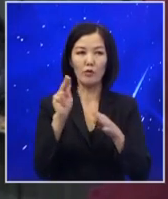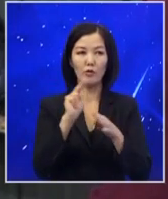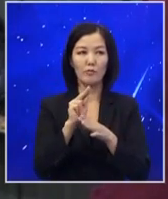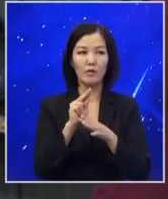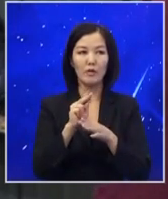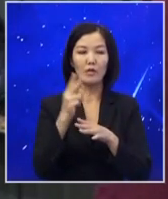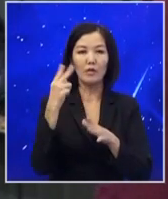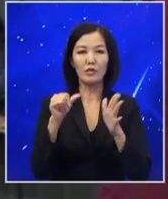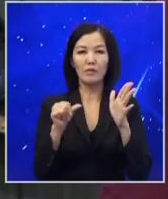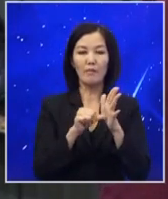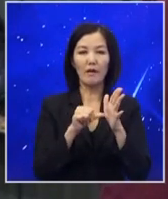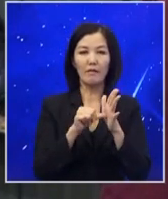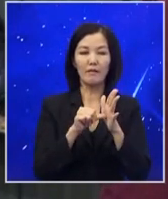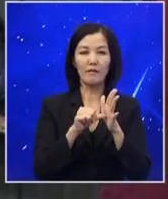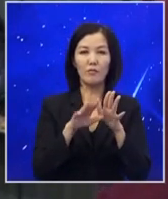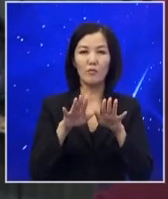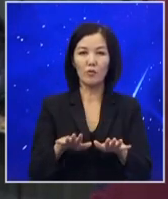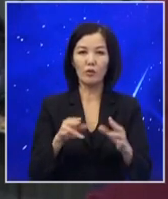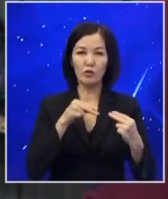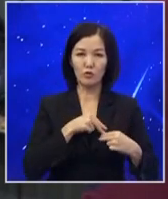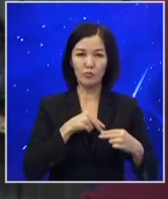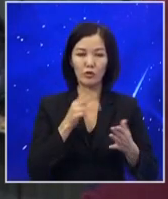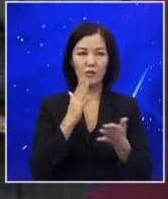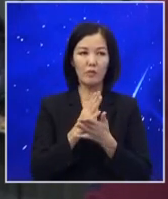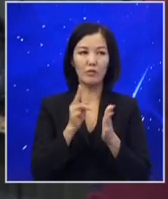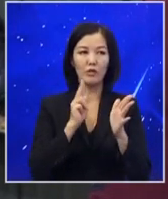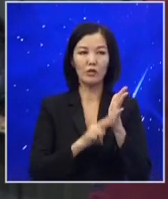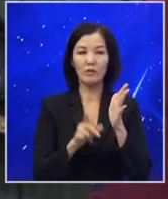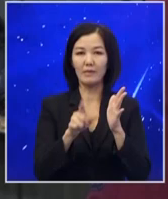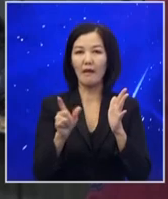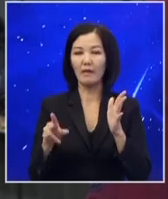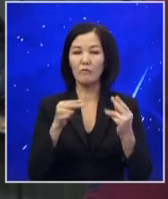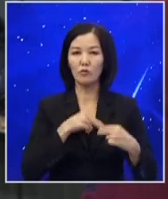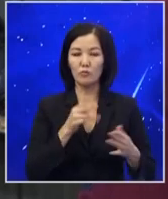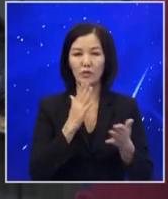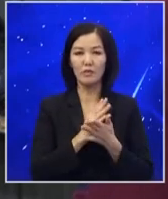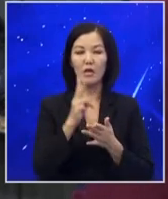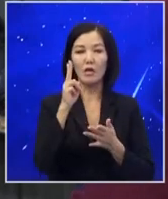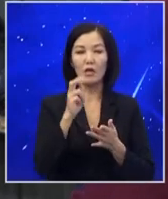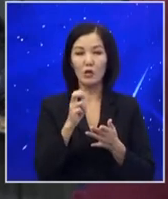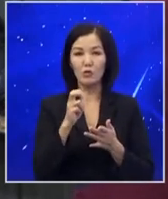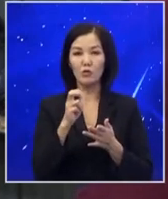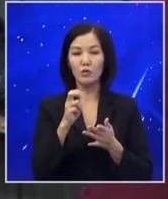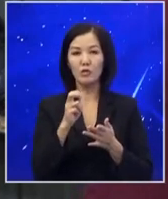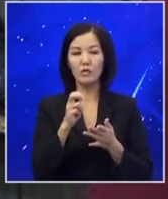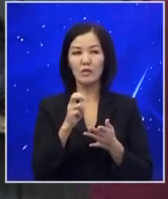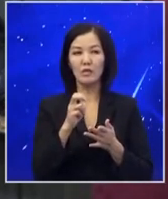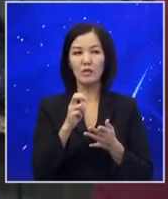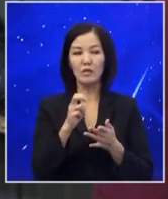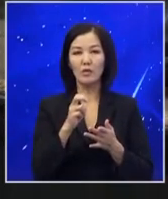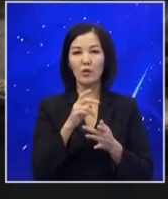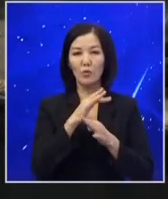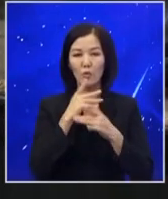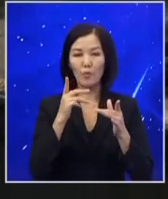шәкірттерімнен 26 орында тошкада жұмыс істеп отыр. 70-ге жуық адам істеп отыр. Сол 200-дің ішінде енді 3-тің бірі былайша айтқанда жұмыс